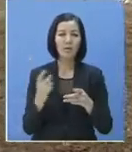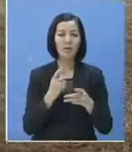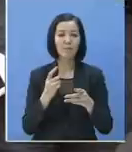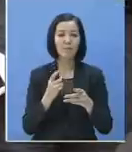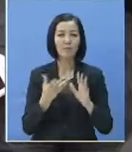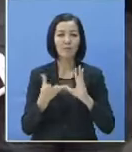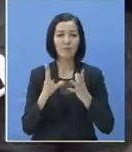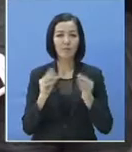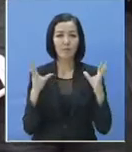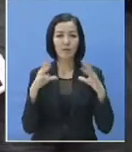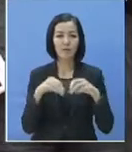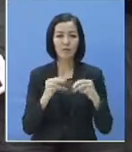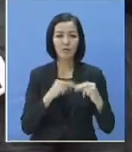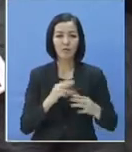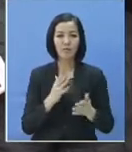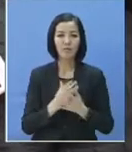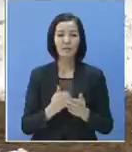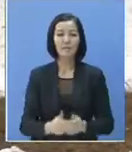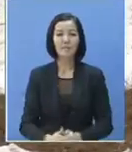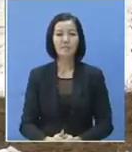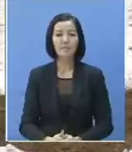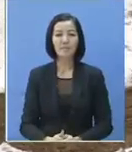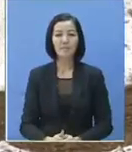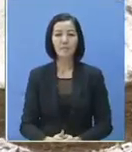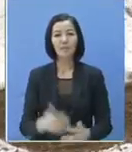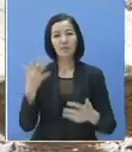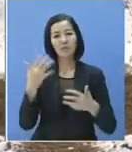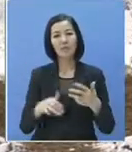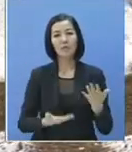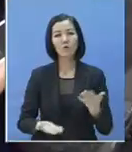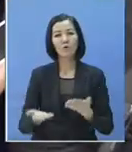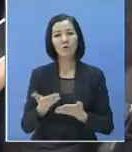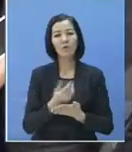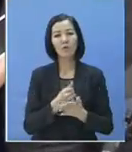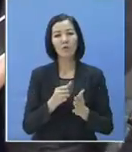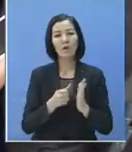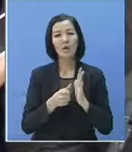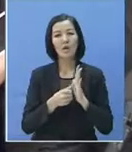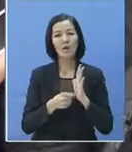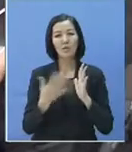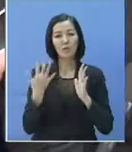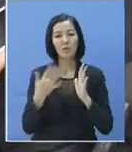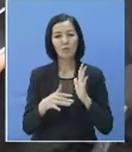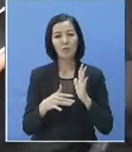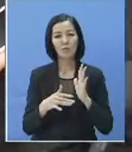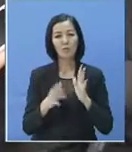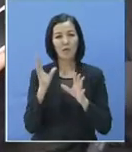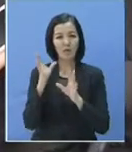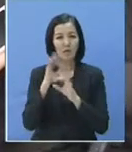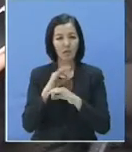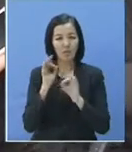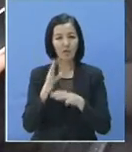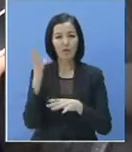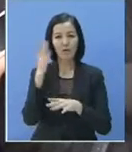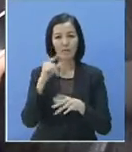жемісі. И средний урожайность вот у тебя қанша? 650-ден шығып отыр. Мы анализы земли делаем, лабораторию возим в